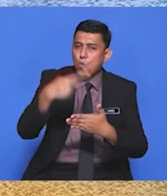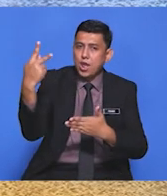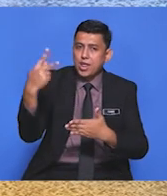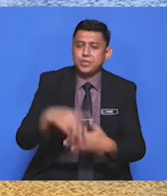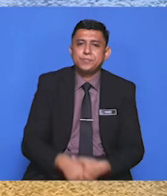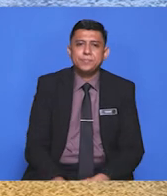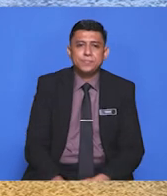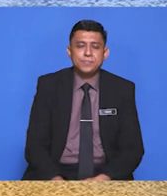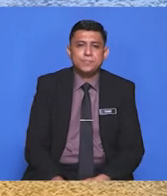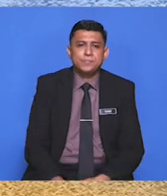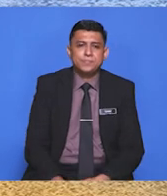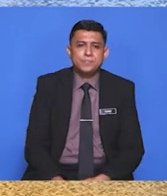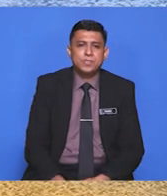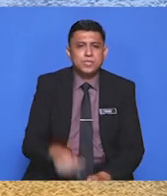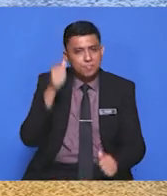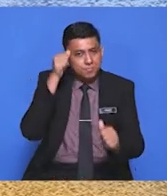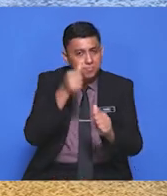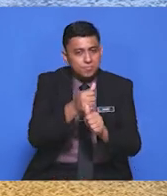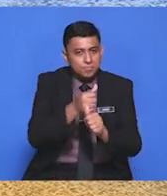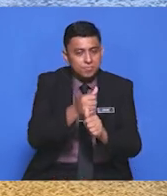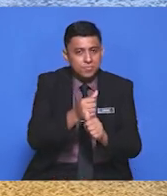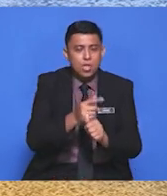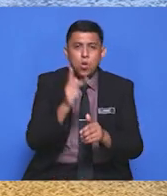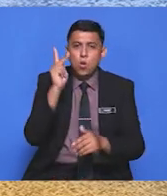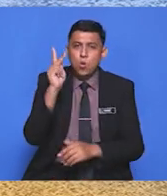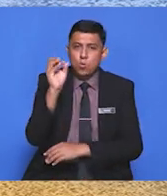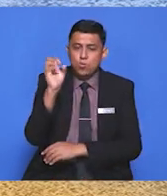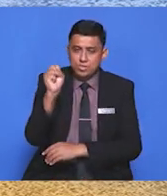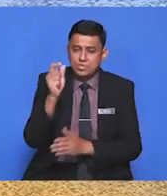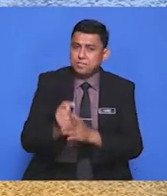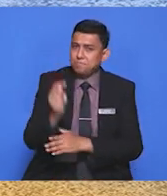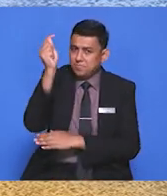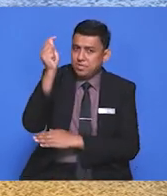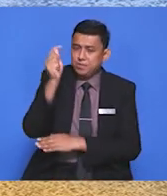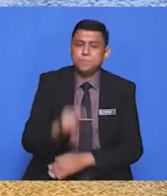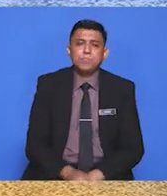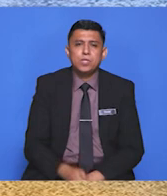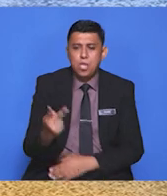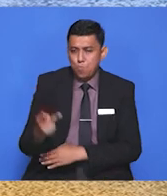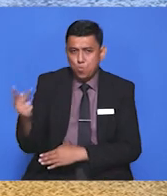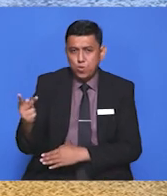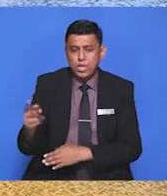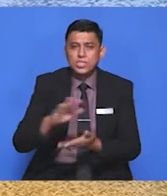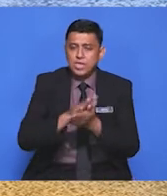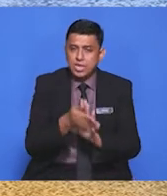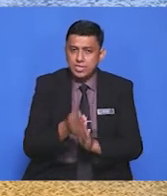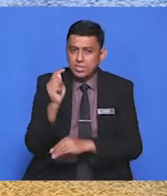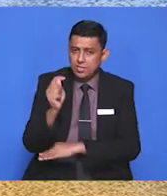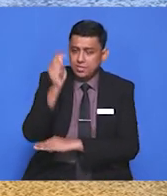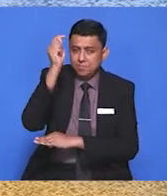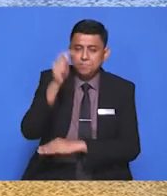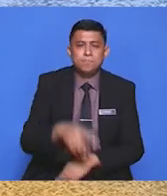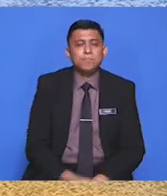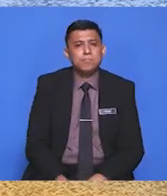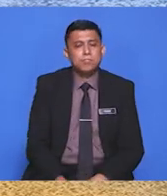pengeluaran. Pelajar kena ingat, kos yang tinggi akan menyebabkan harga produk juga menjadi tinggi.